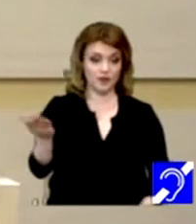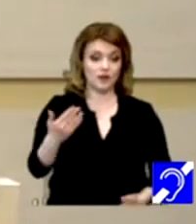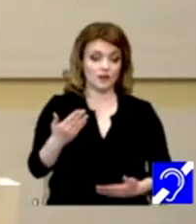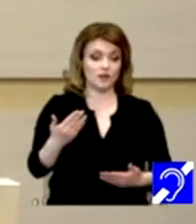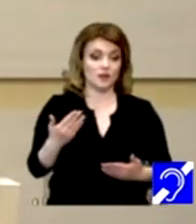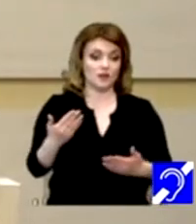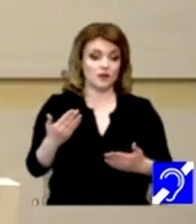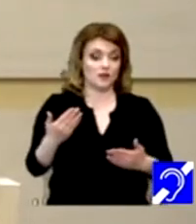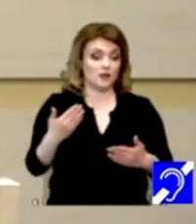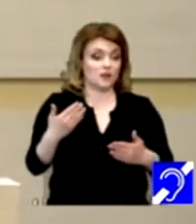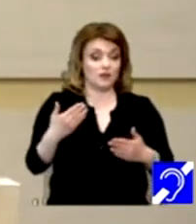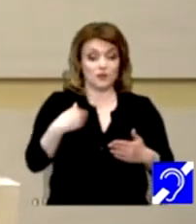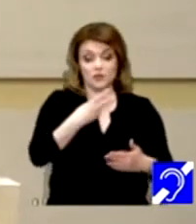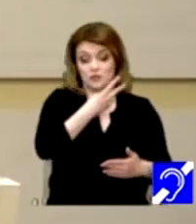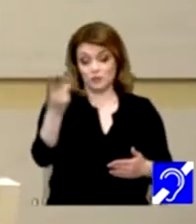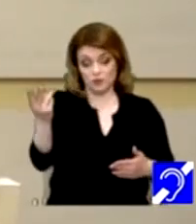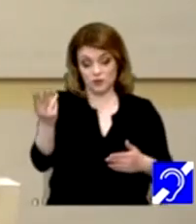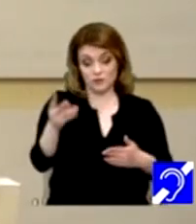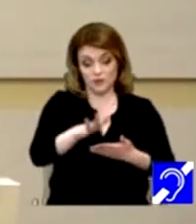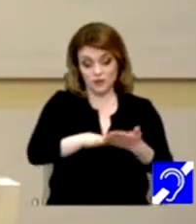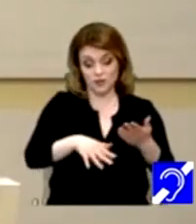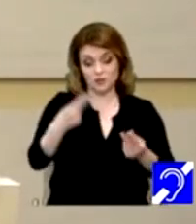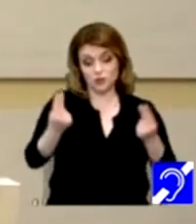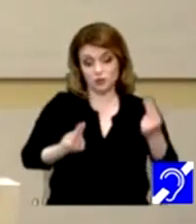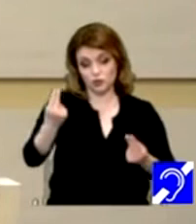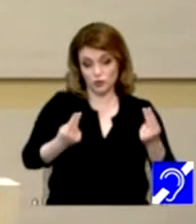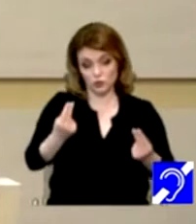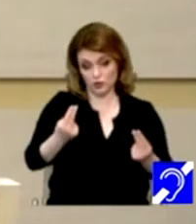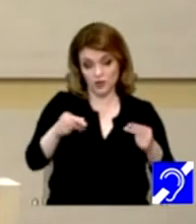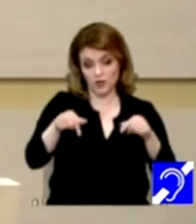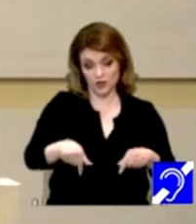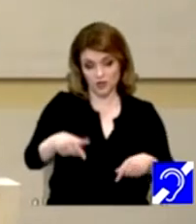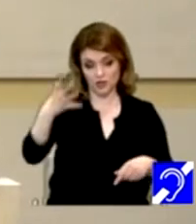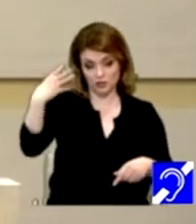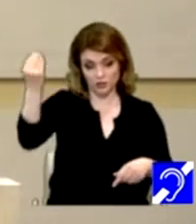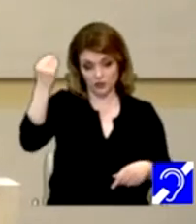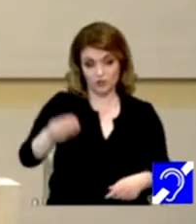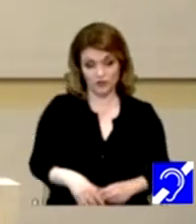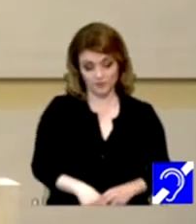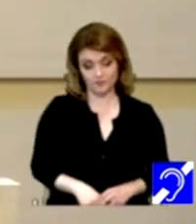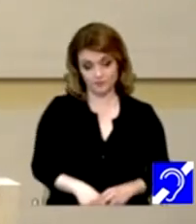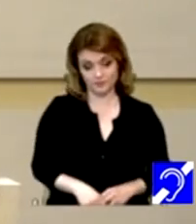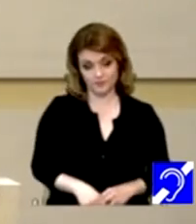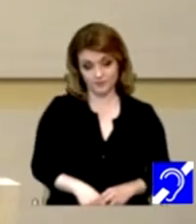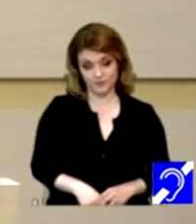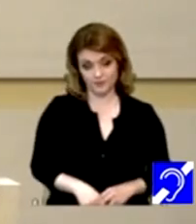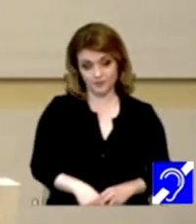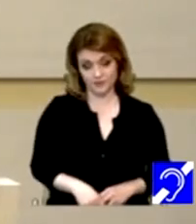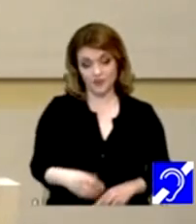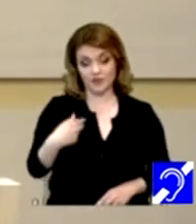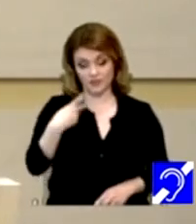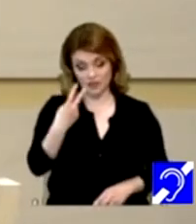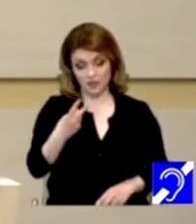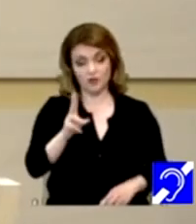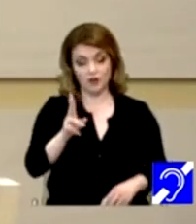suntem parte la o mare șmecherie moldovenească, așa, o găselniță prin care am fost